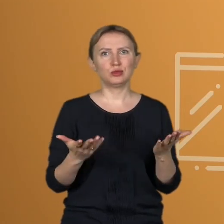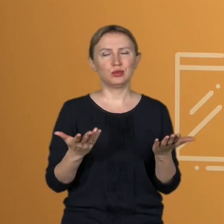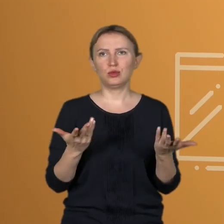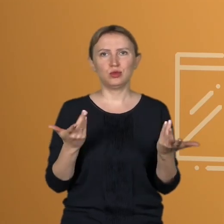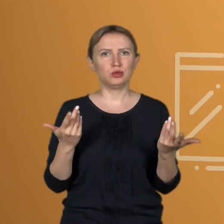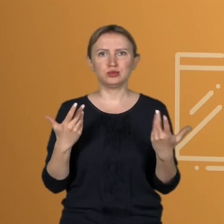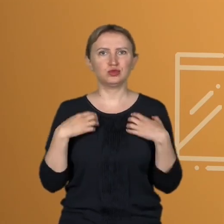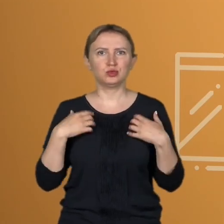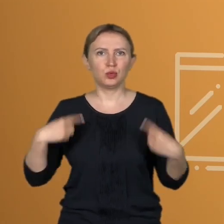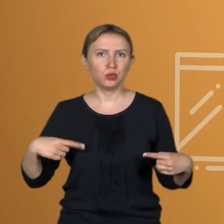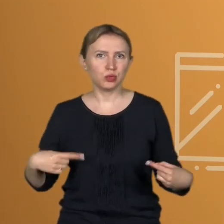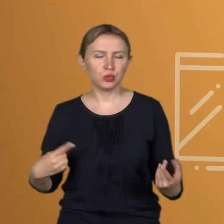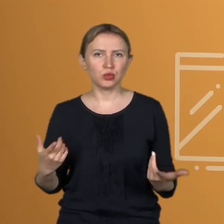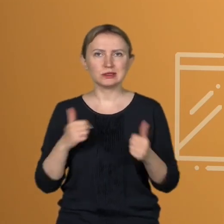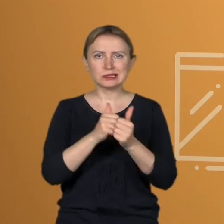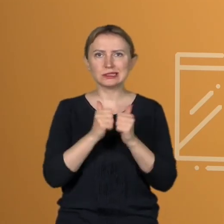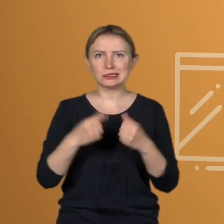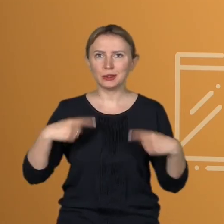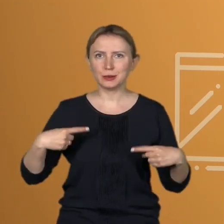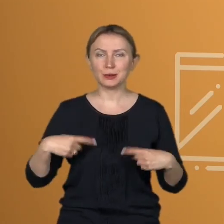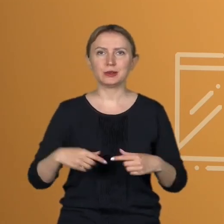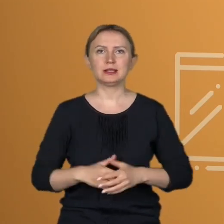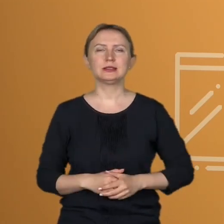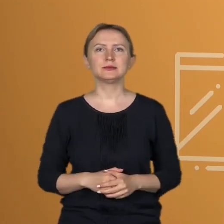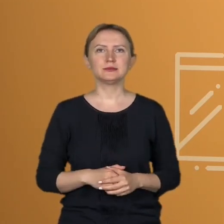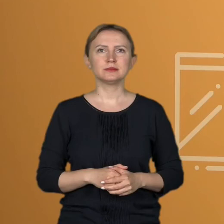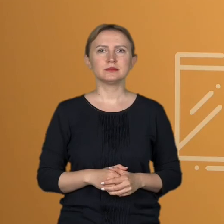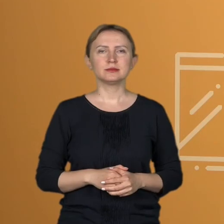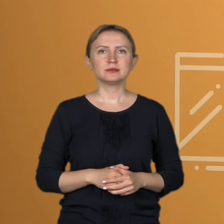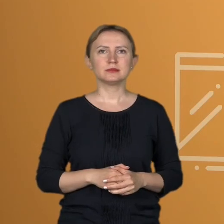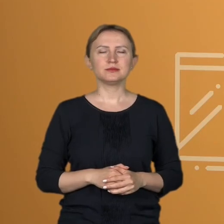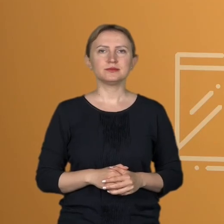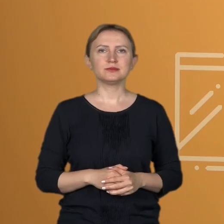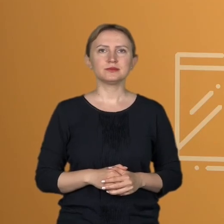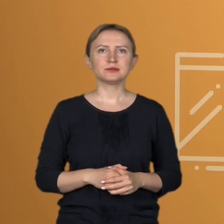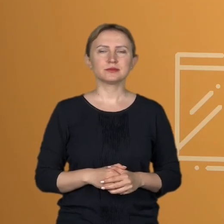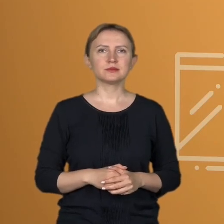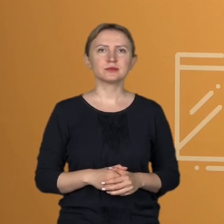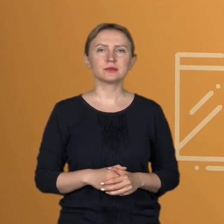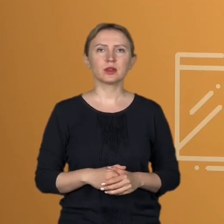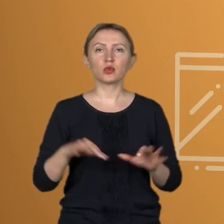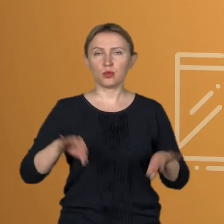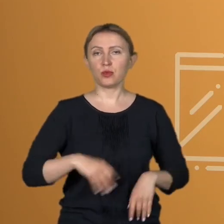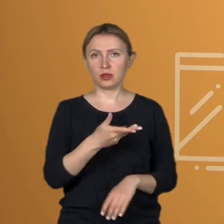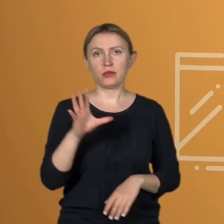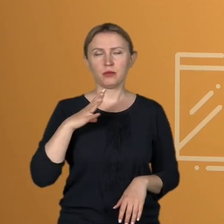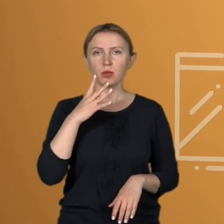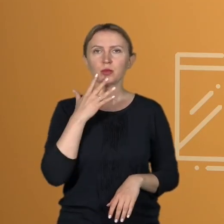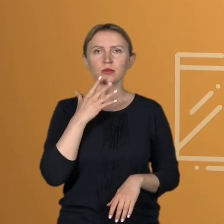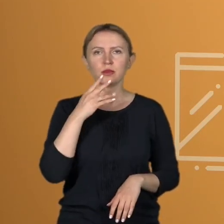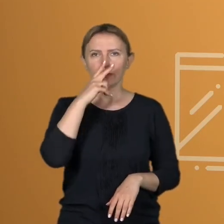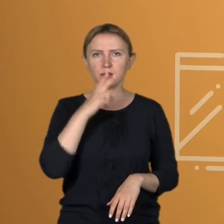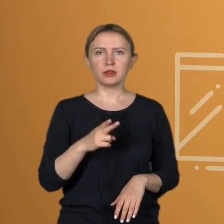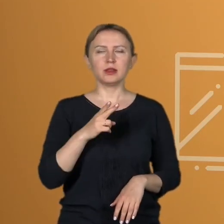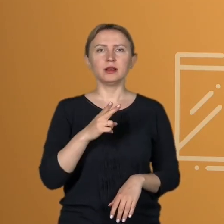żyły, nie pełniły swoich funkcji miejskich. Również z tego, o czym panowie mówiliście,